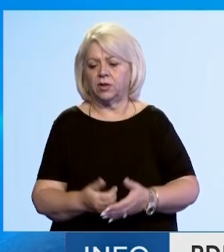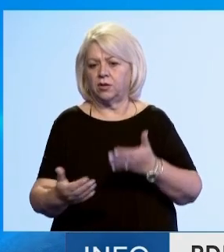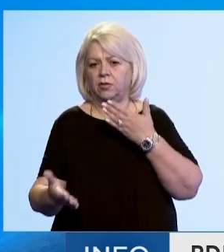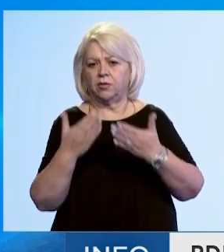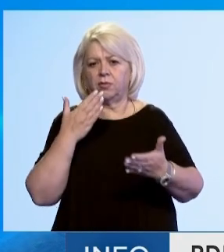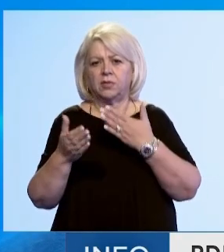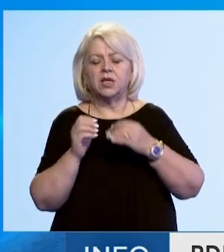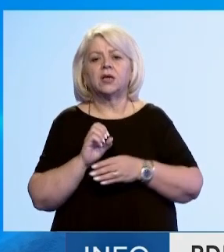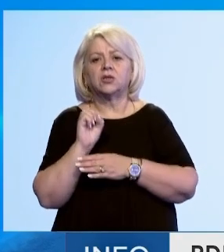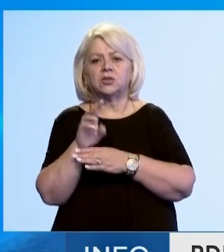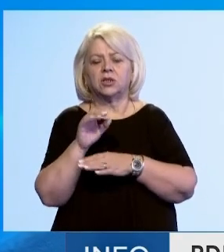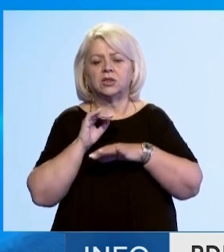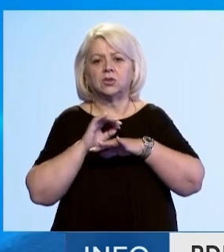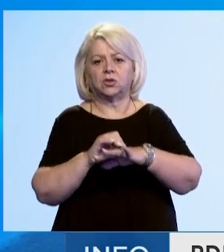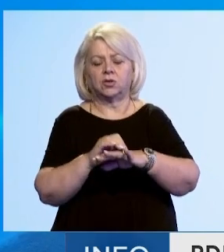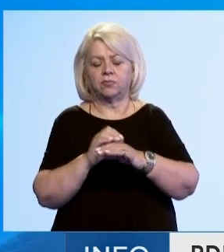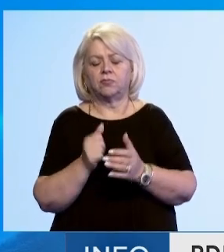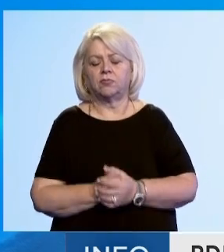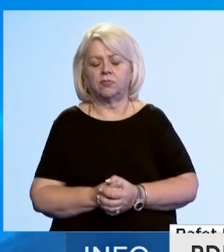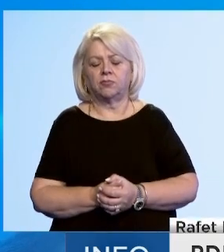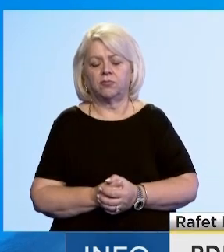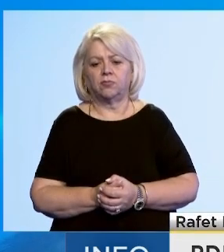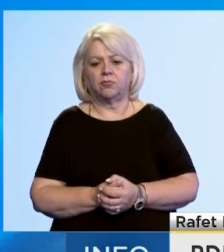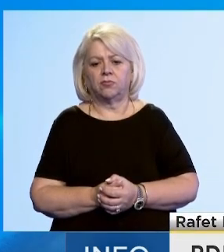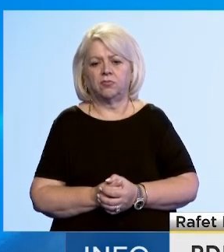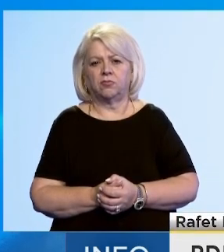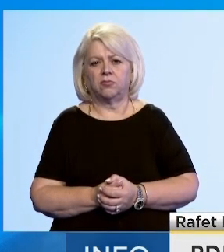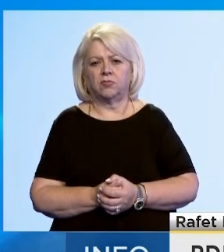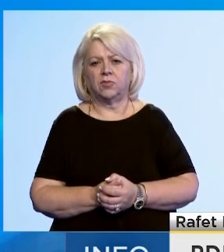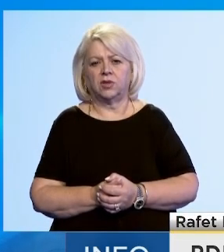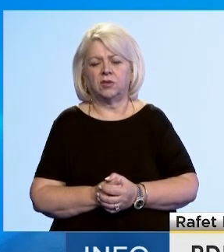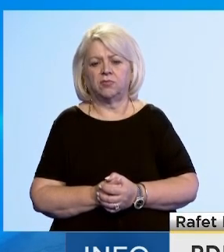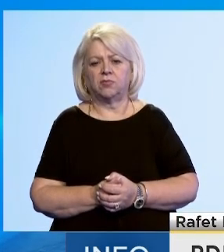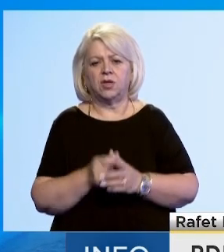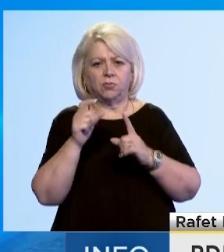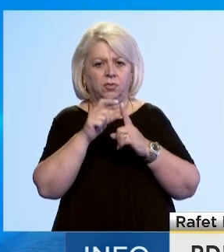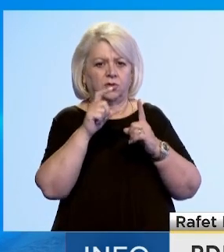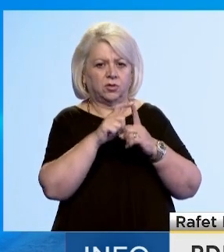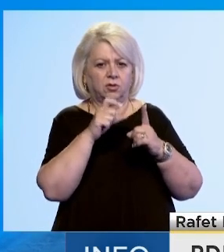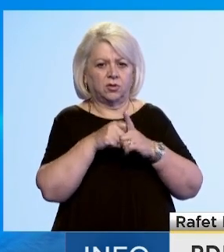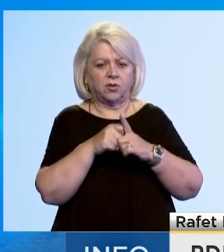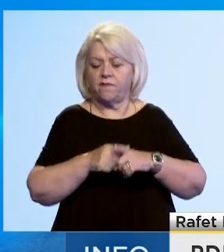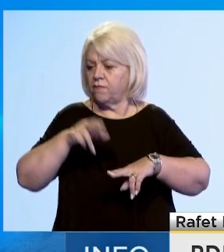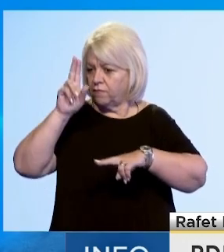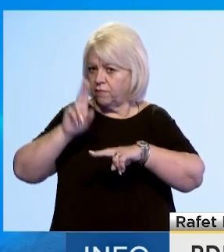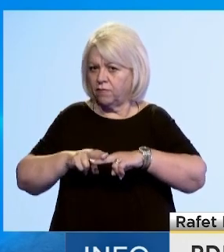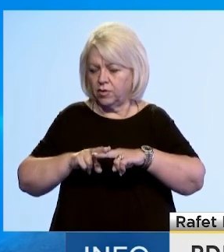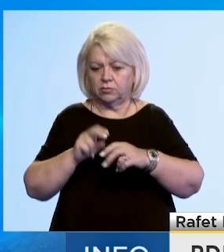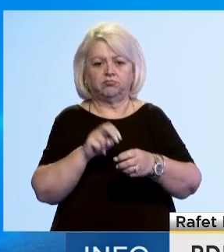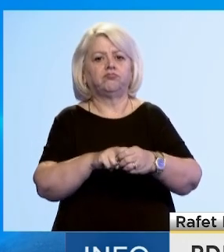këshillin drejtues do të shpreh korrekt, këshilli drejtues i Partisë Demokratike ka marrë vendim që të